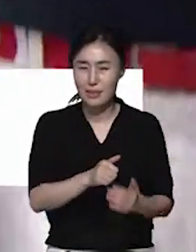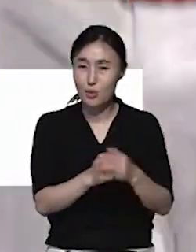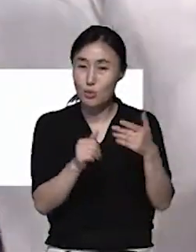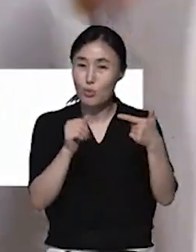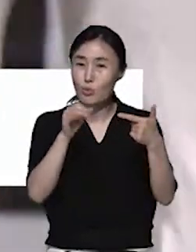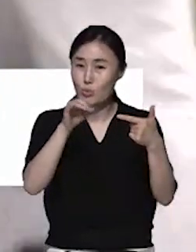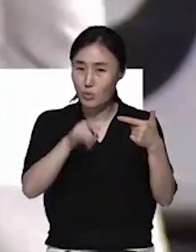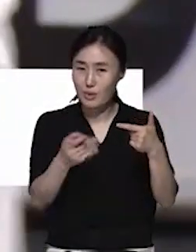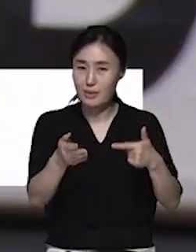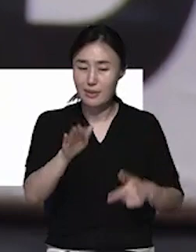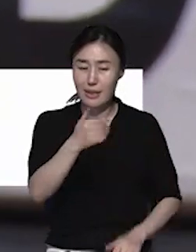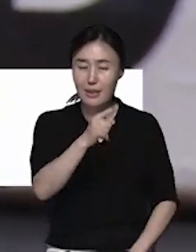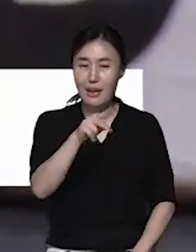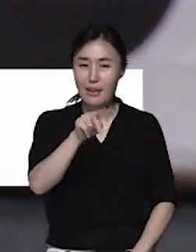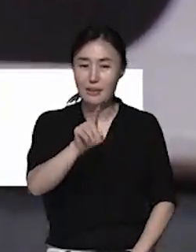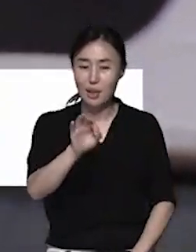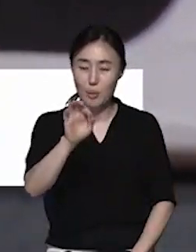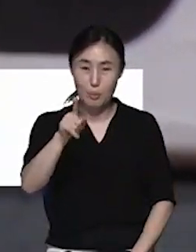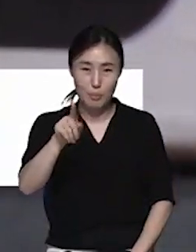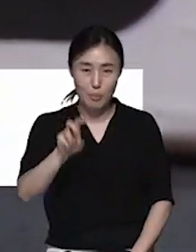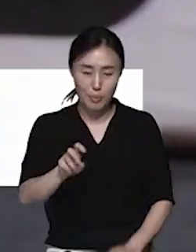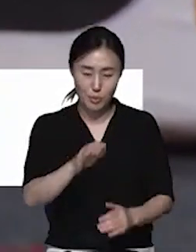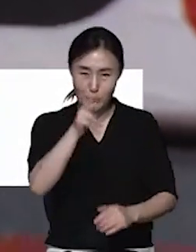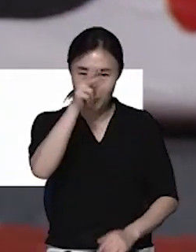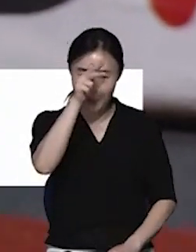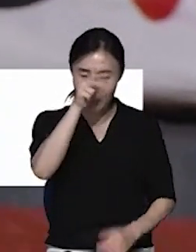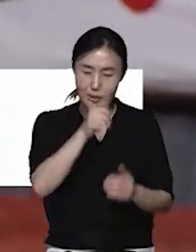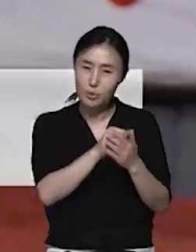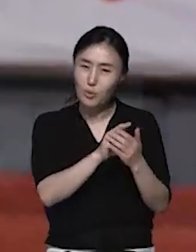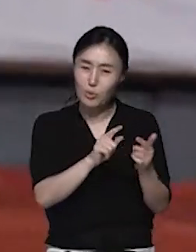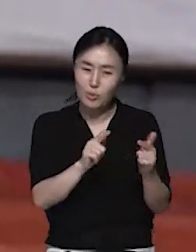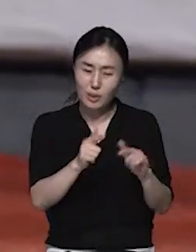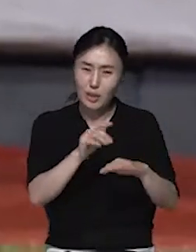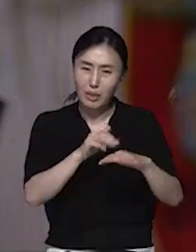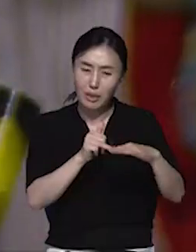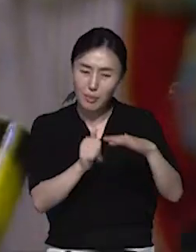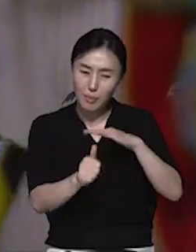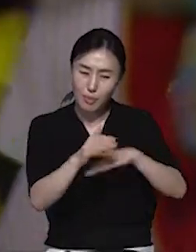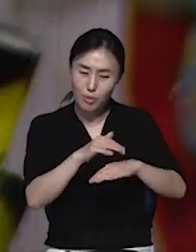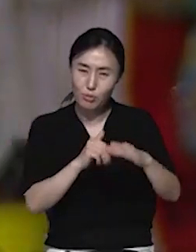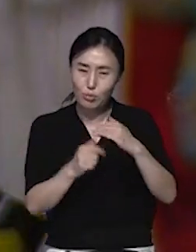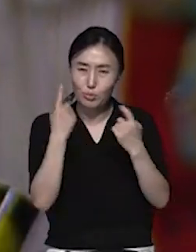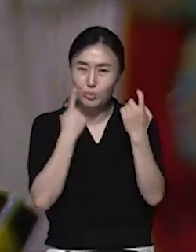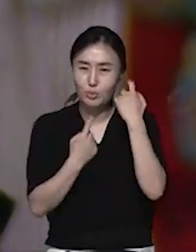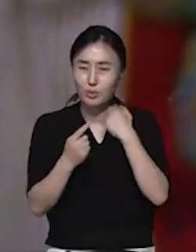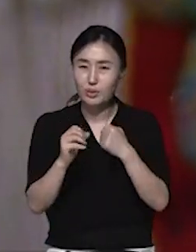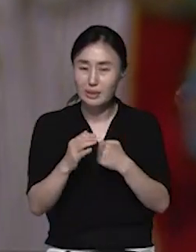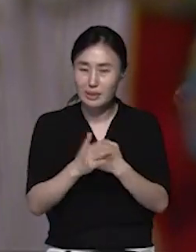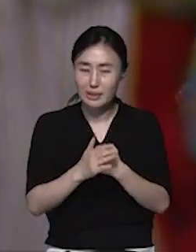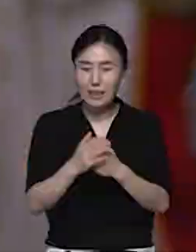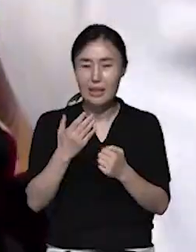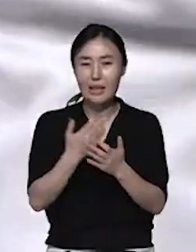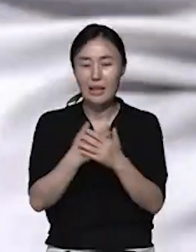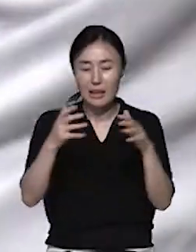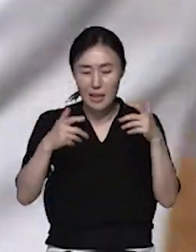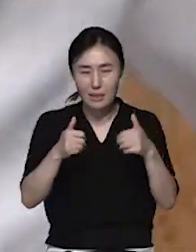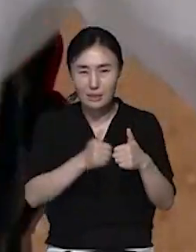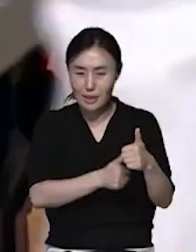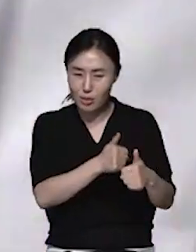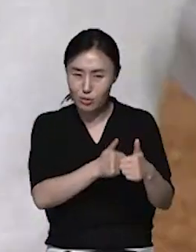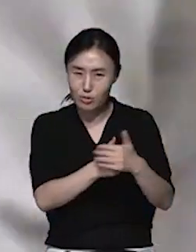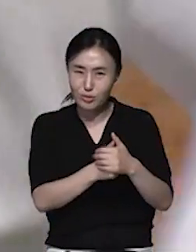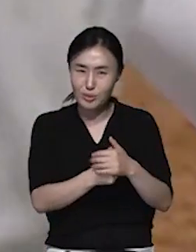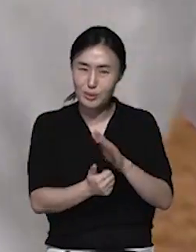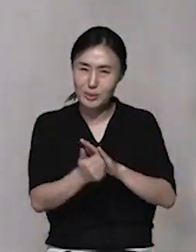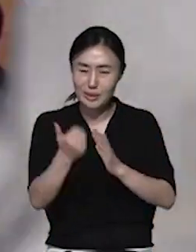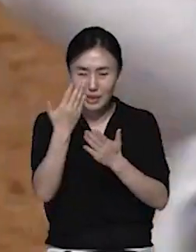기아는 나성범과 최영우에 이어 박찬호까지 주전 야수들이 줄부상으로 이탈하며 가을 야구 진출 전망이